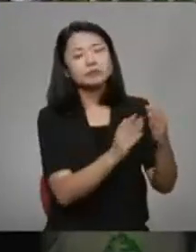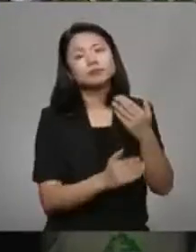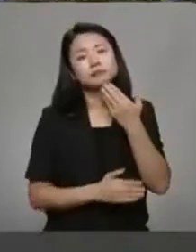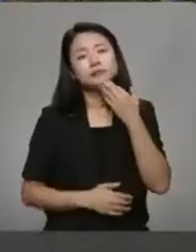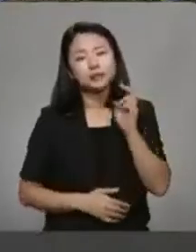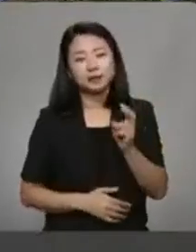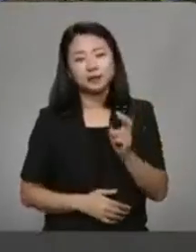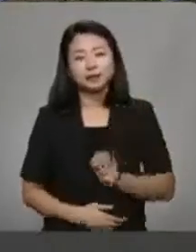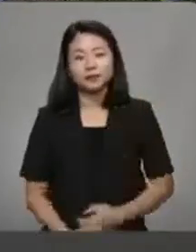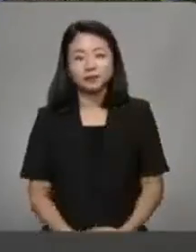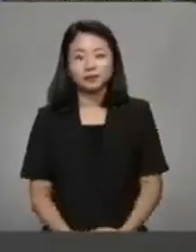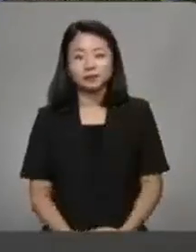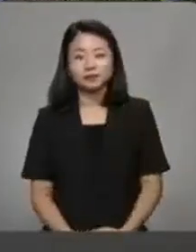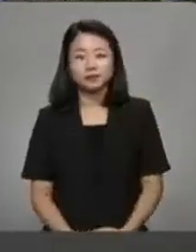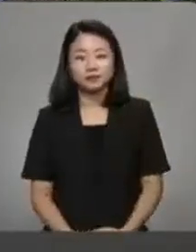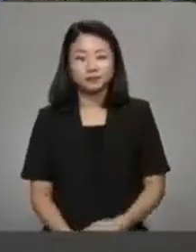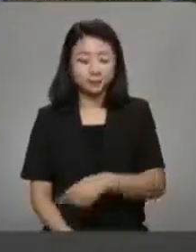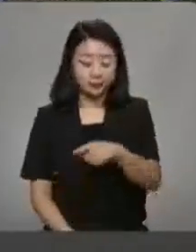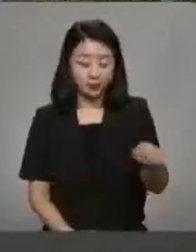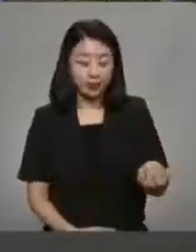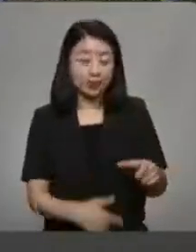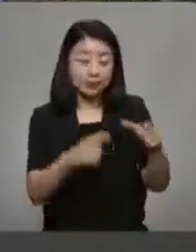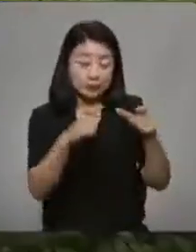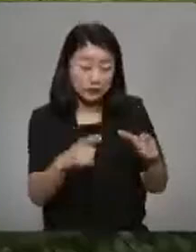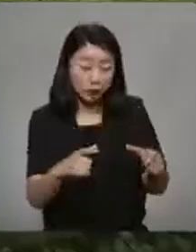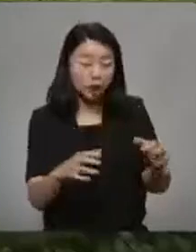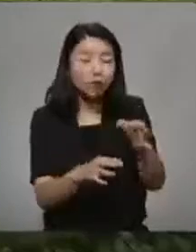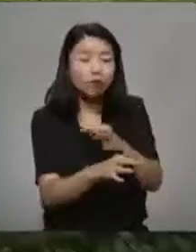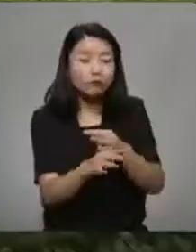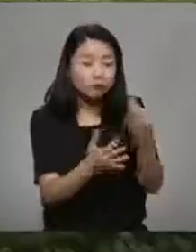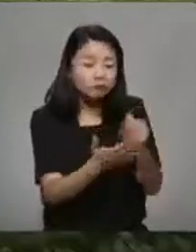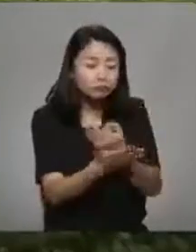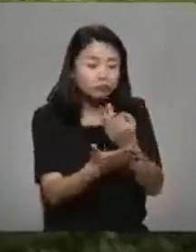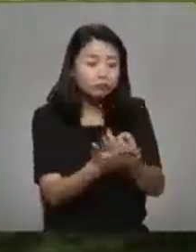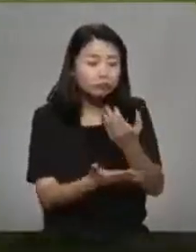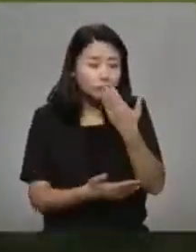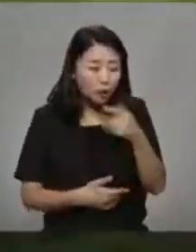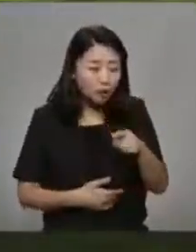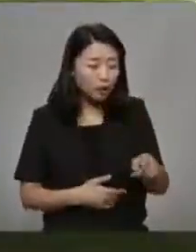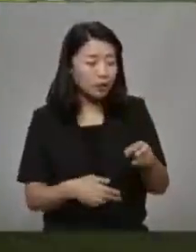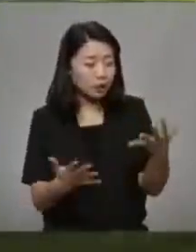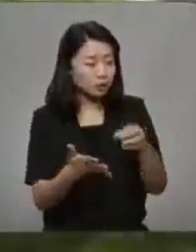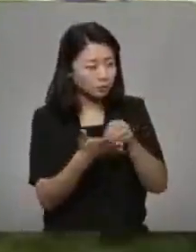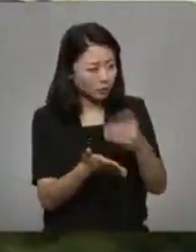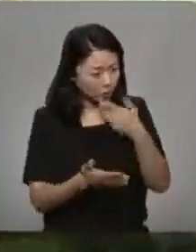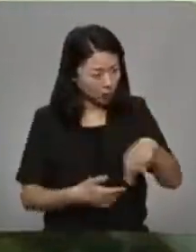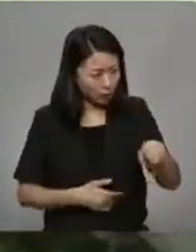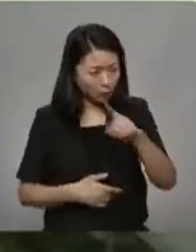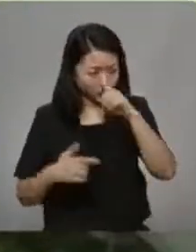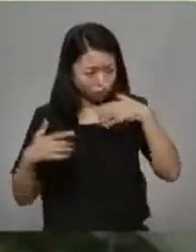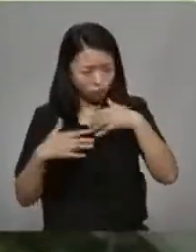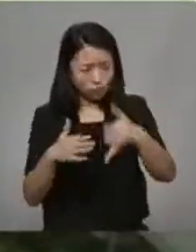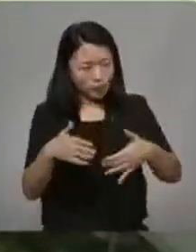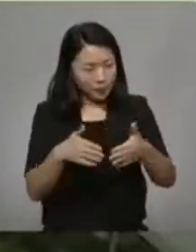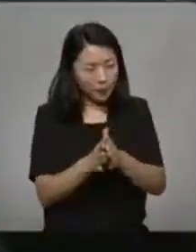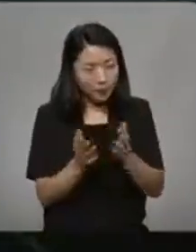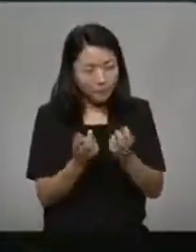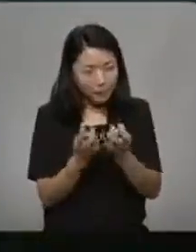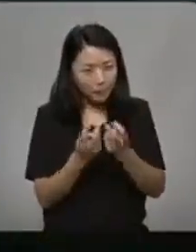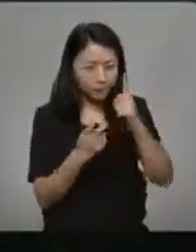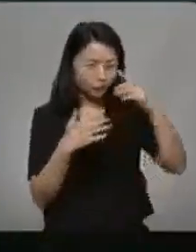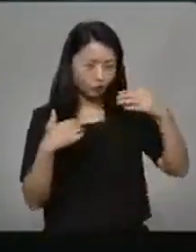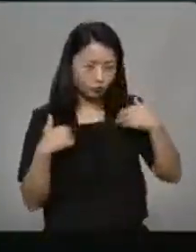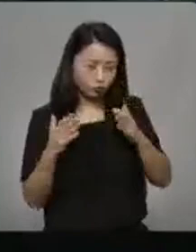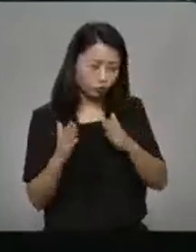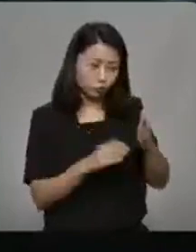방지할 수가 있습니다. 지역 경제의 버팀목이던 석탄공사 광업소 폐광이 현실화되면서 정부 차원의 대책 마련이 추진되고